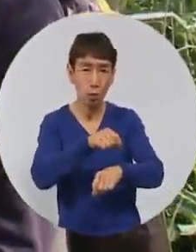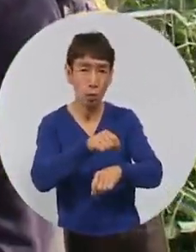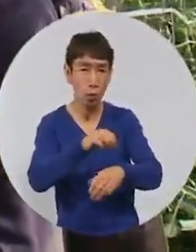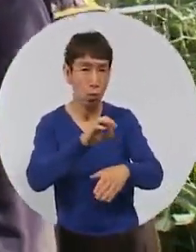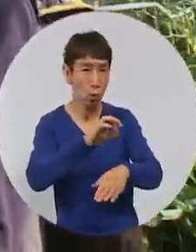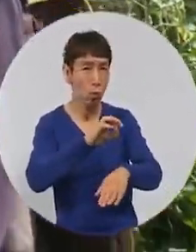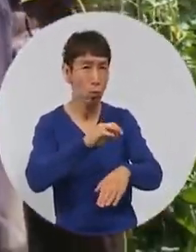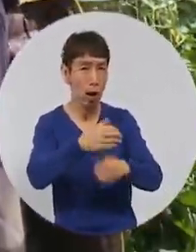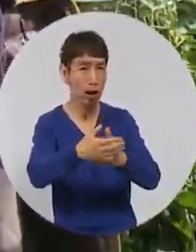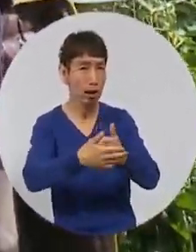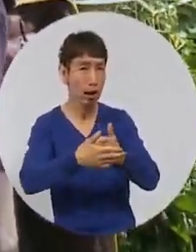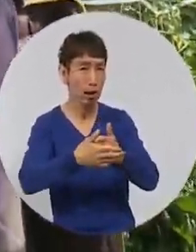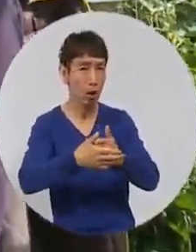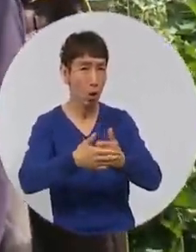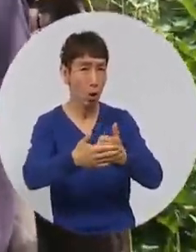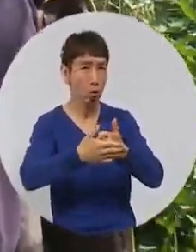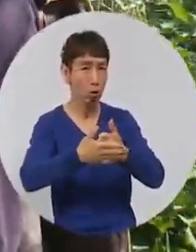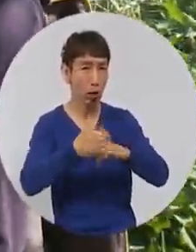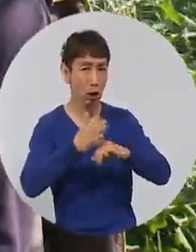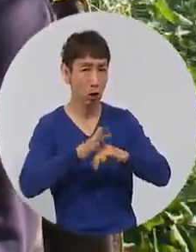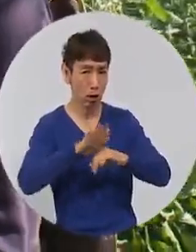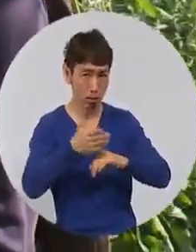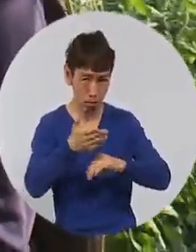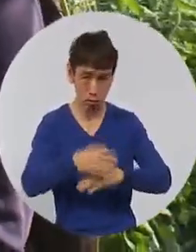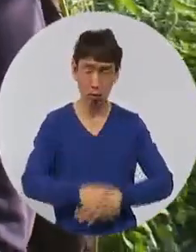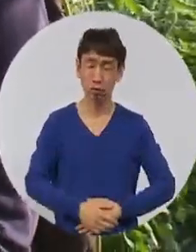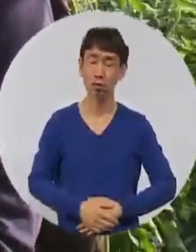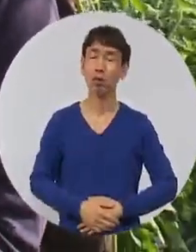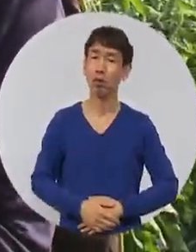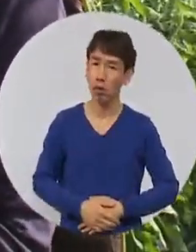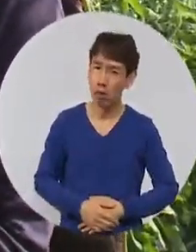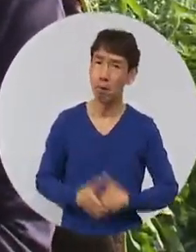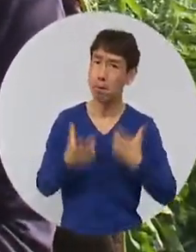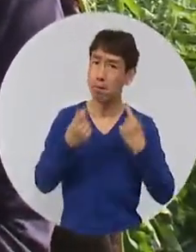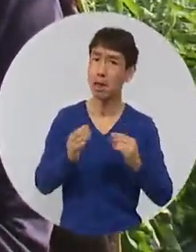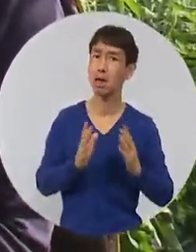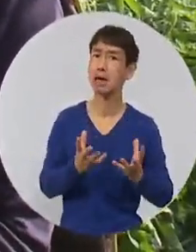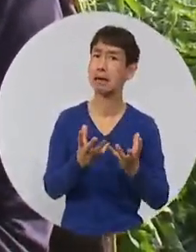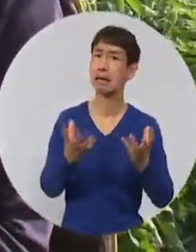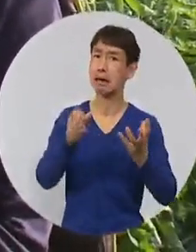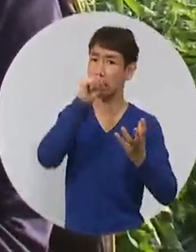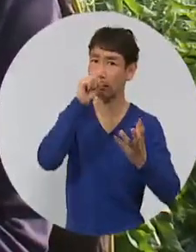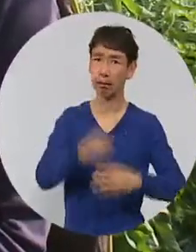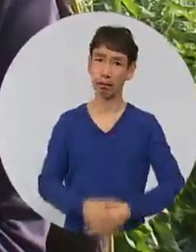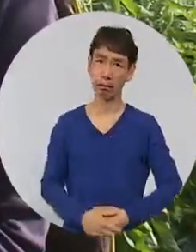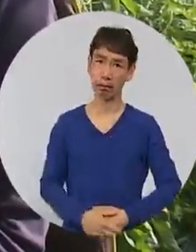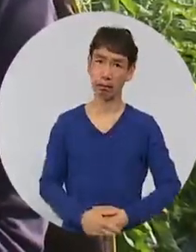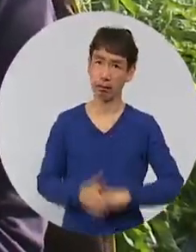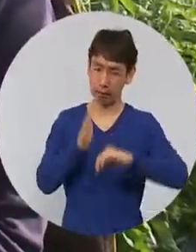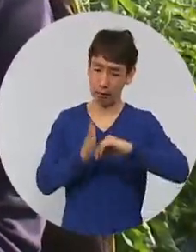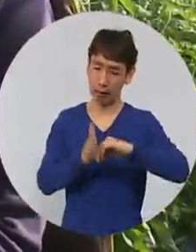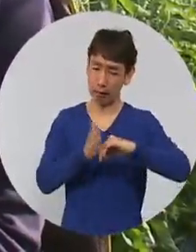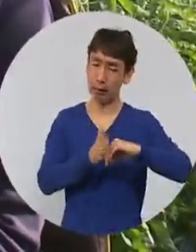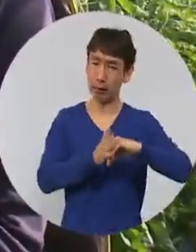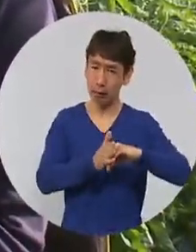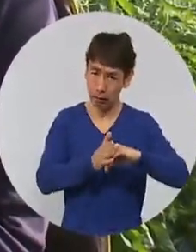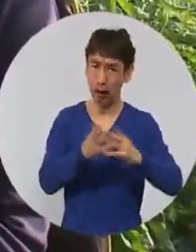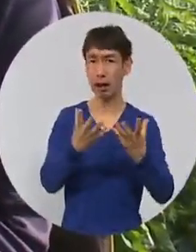ますか？ これやっぱりサラダが美味しいと思う。サラダで切ってで食べてみて